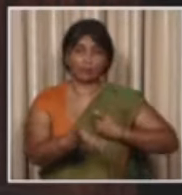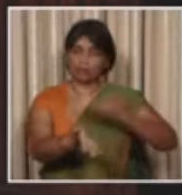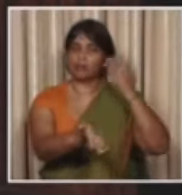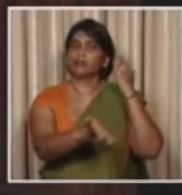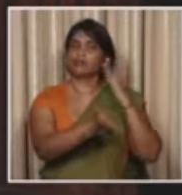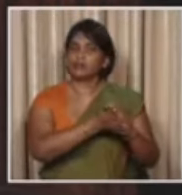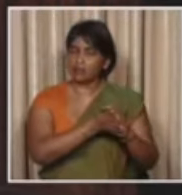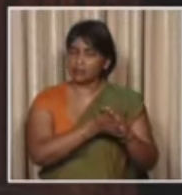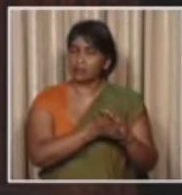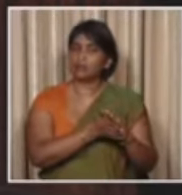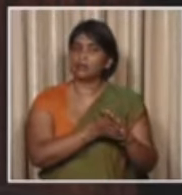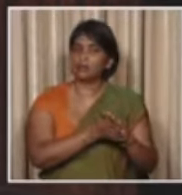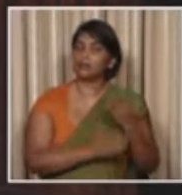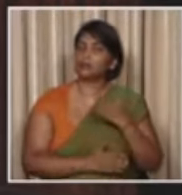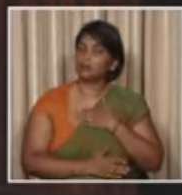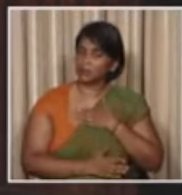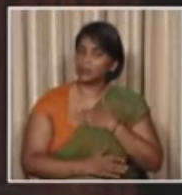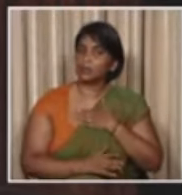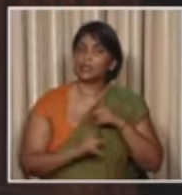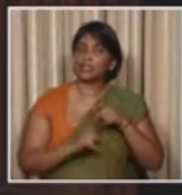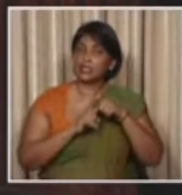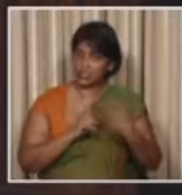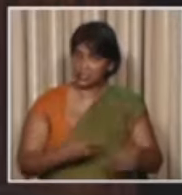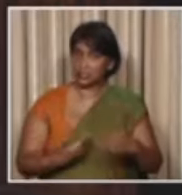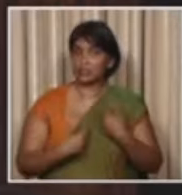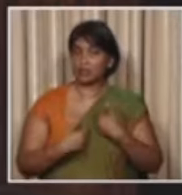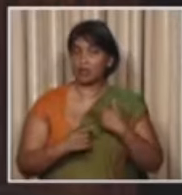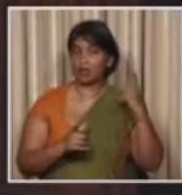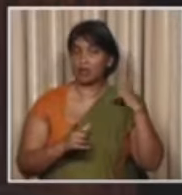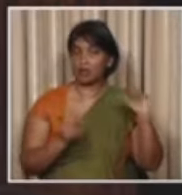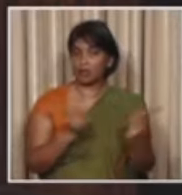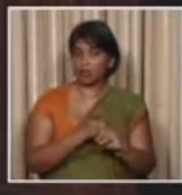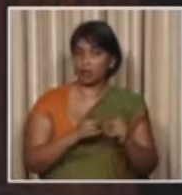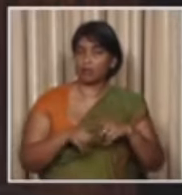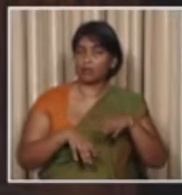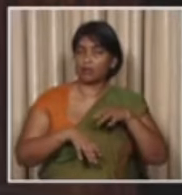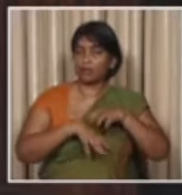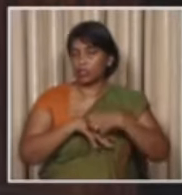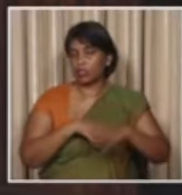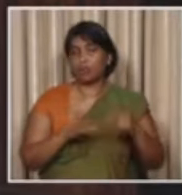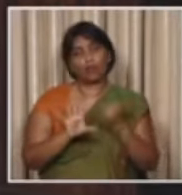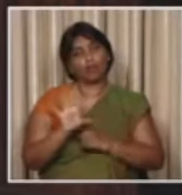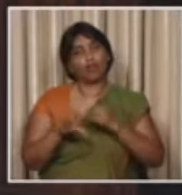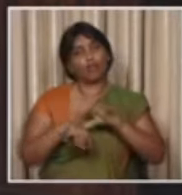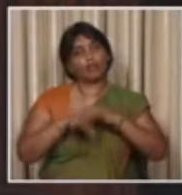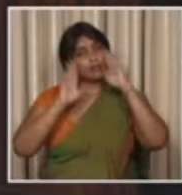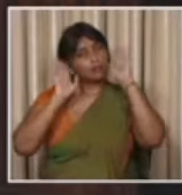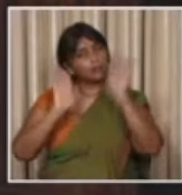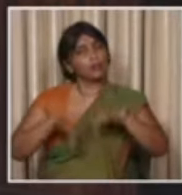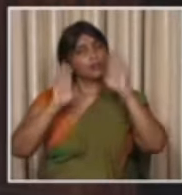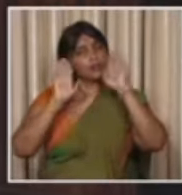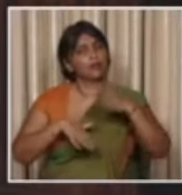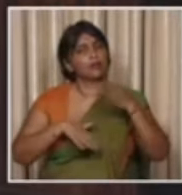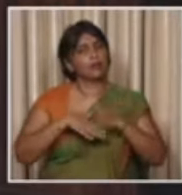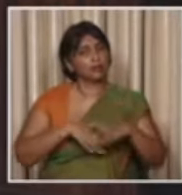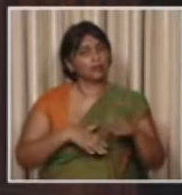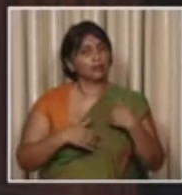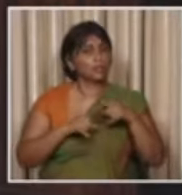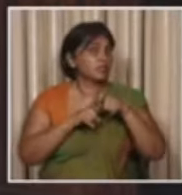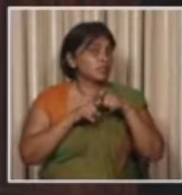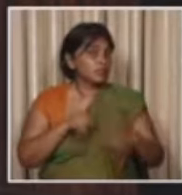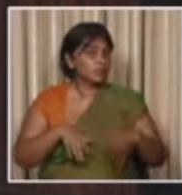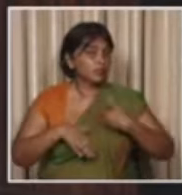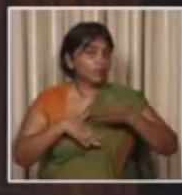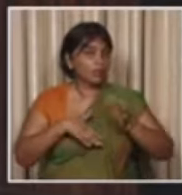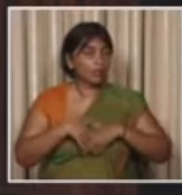දෙන්න. මම ආබාධිත කෙනෙක්. මම යුද්ධයේ තුවාල වෙලා ගොඩක් දුක් විඳපු කෙනෙක්. අවුරුදු ගණන් ස්පිරිතාලවල හිටපු කෙනෙක්. ඒ ආබාධිත කෙනෙක් විඳින